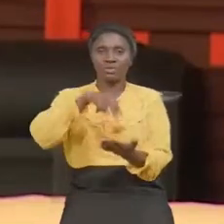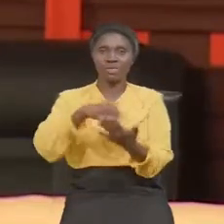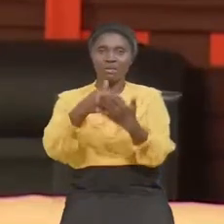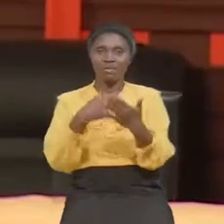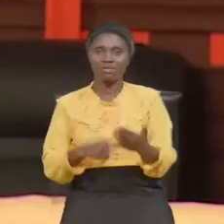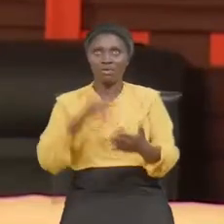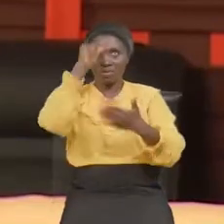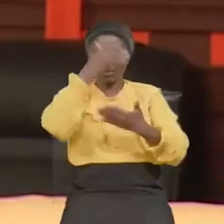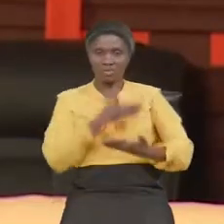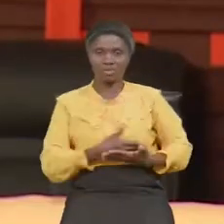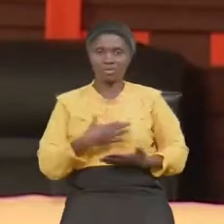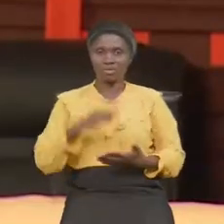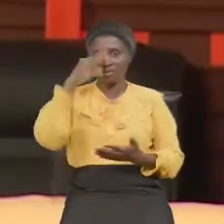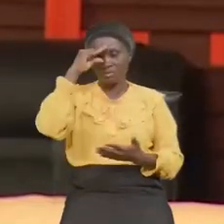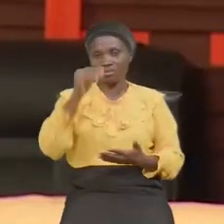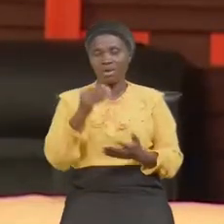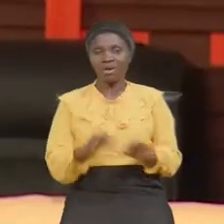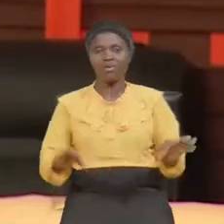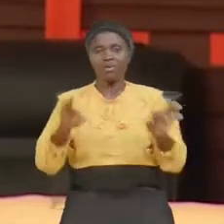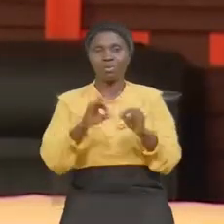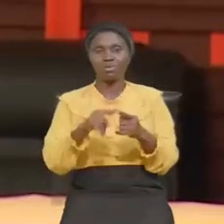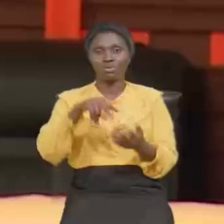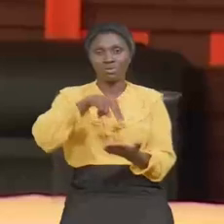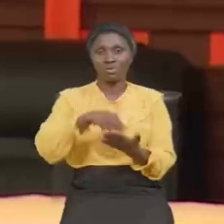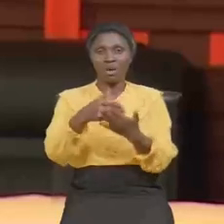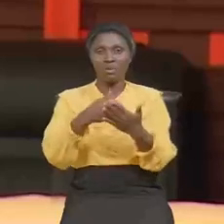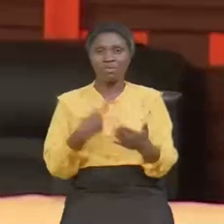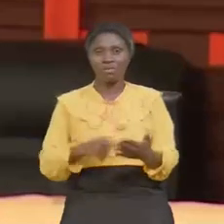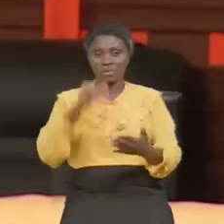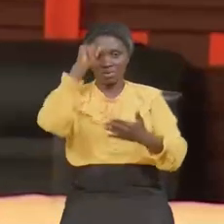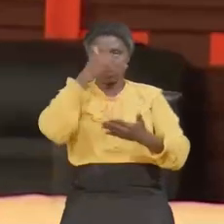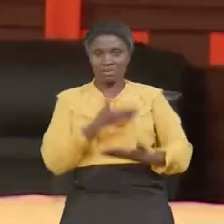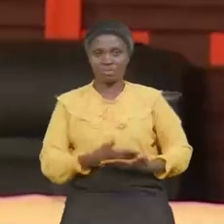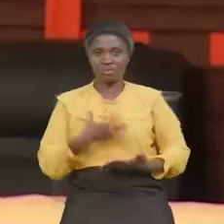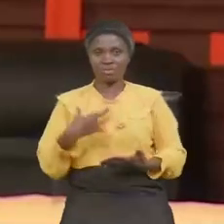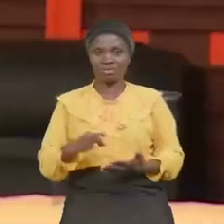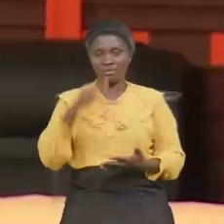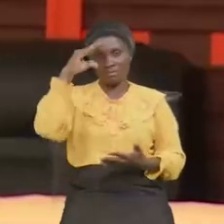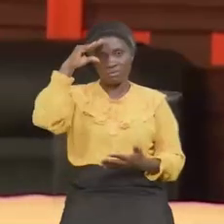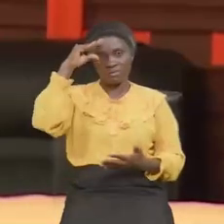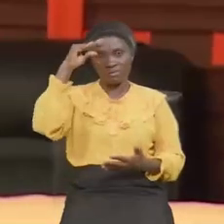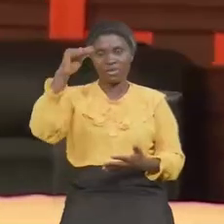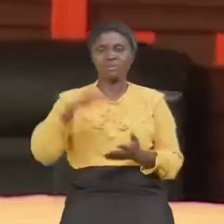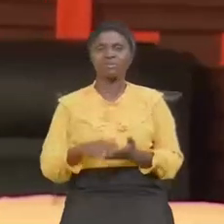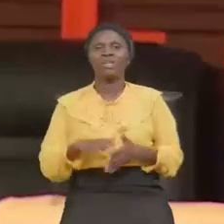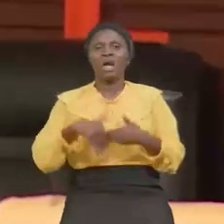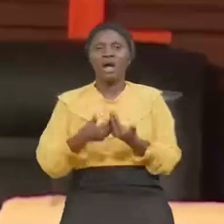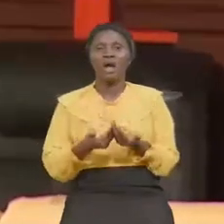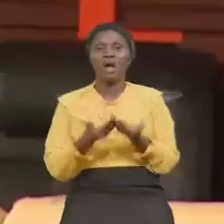Digne de tenir devant le Fils de l'homme. De l'homme. Comment cela peut arriver?